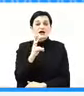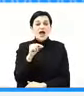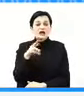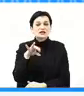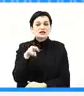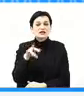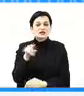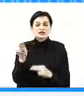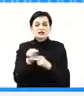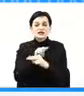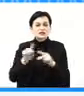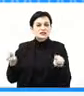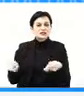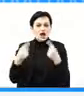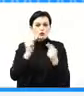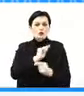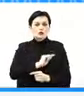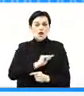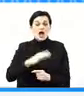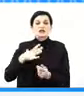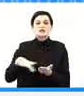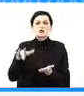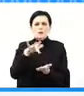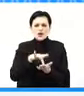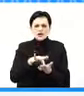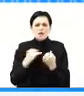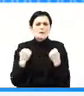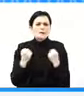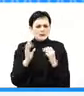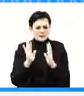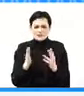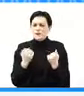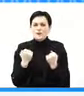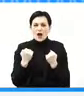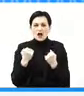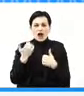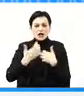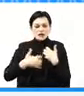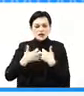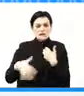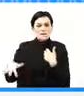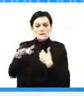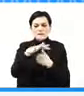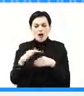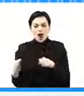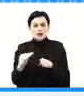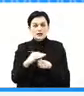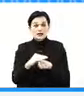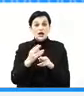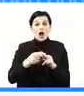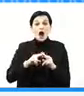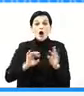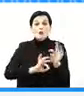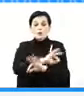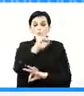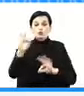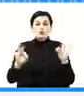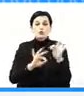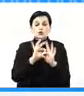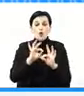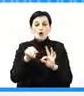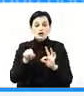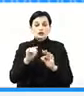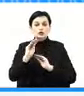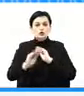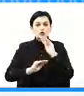სარეაბილიტაციო სამუშაოებს და თბილისის კიდევ ერთი ძალიან მაგარი პარკი შეემატება. ამ პროექტის ფარგლებში